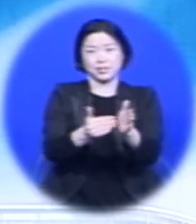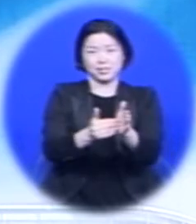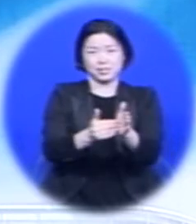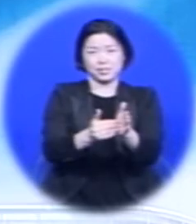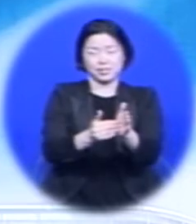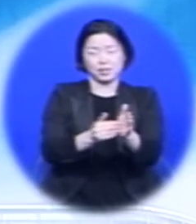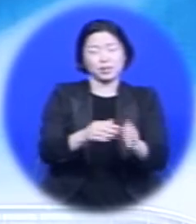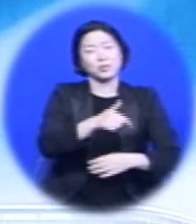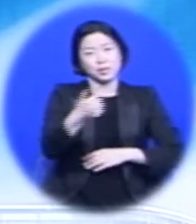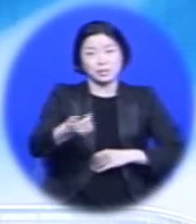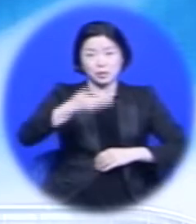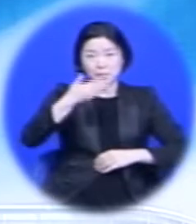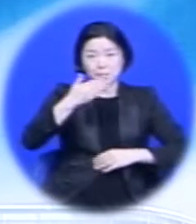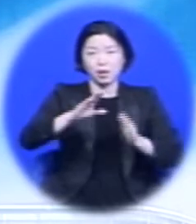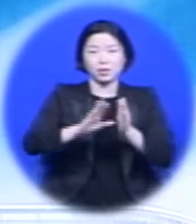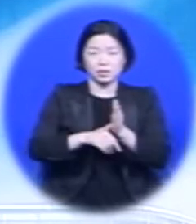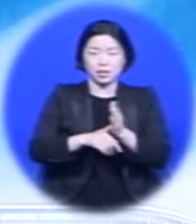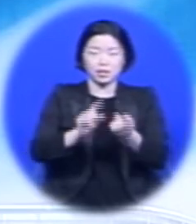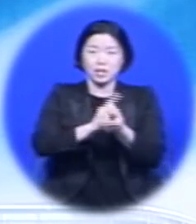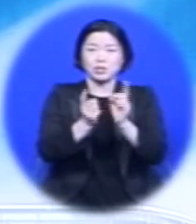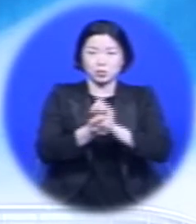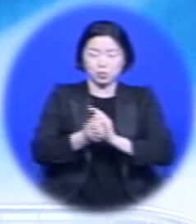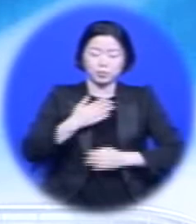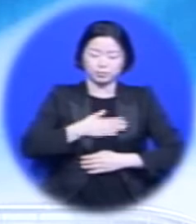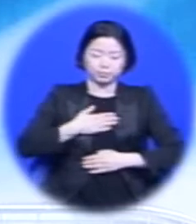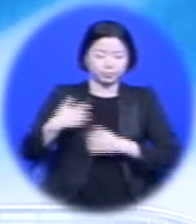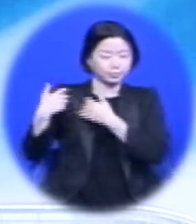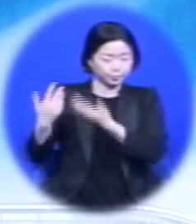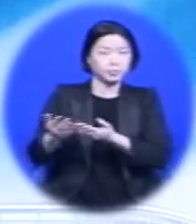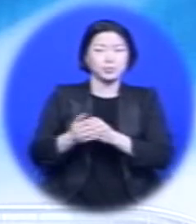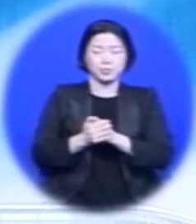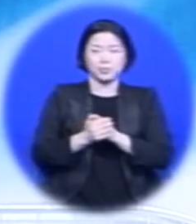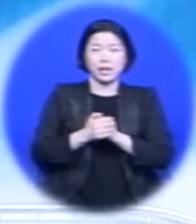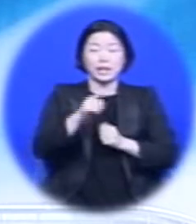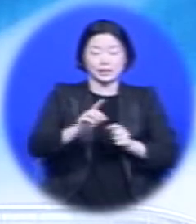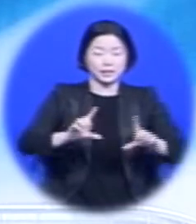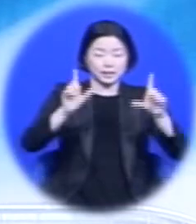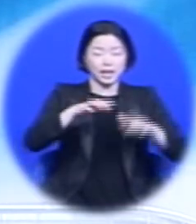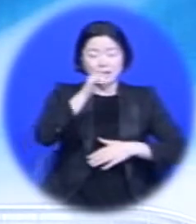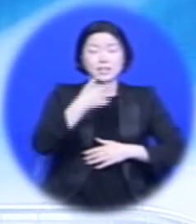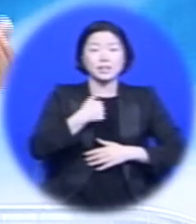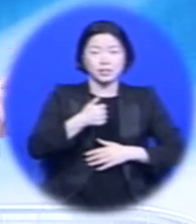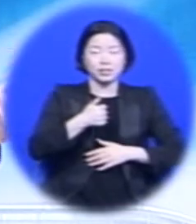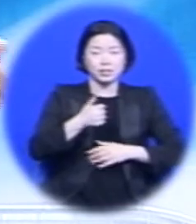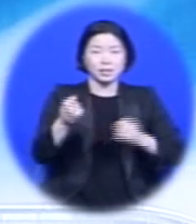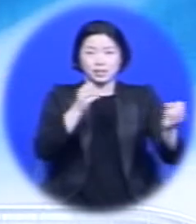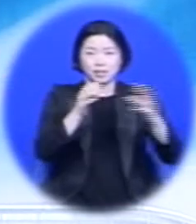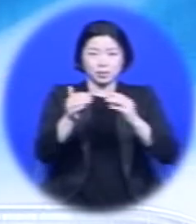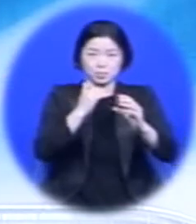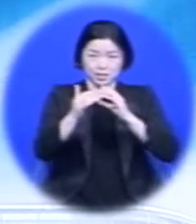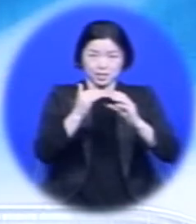이제 저녁을 먹으면서 서로 감정을 내려놓고 그날 있었던 이야기를 서로 나누면서 충분히